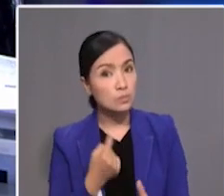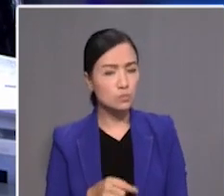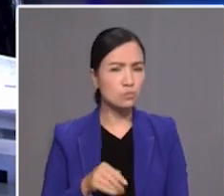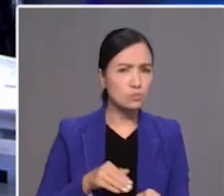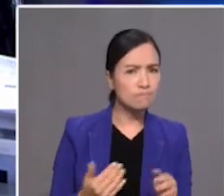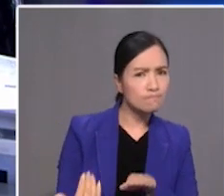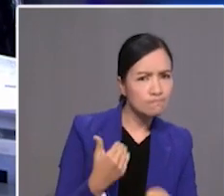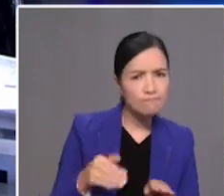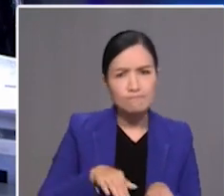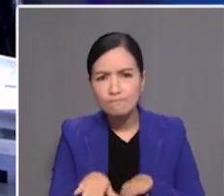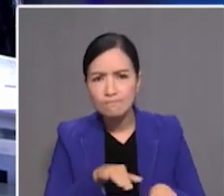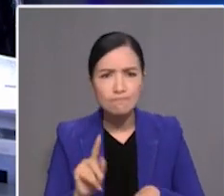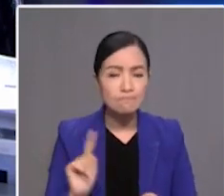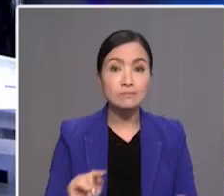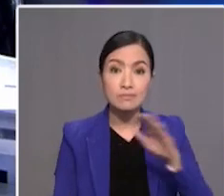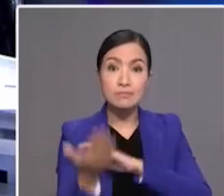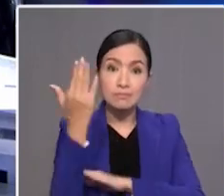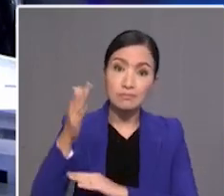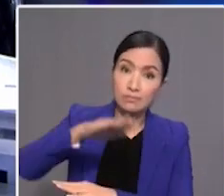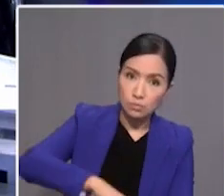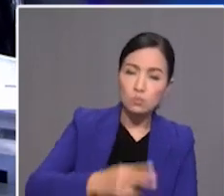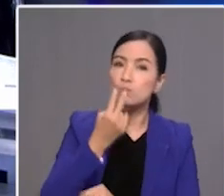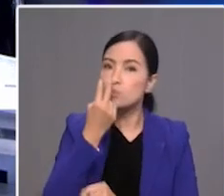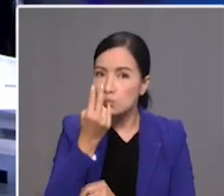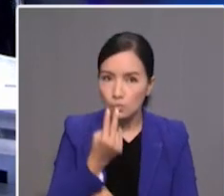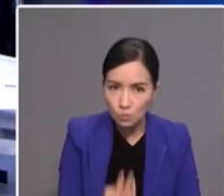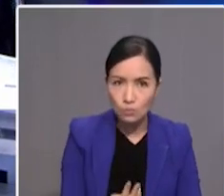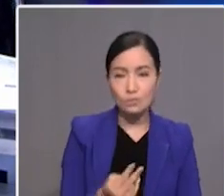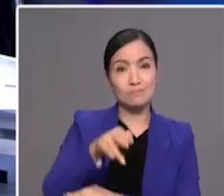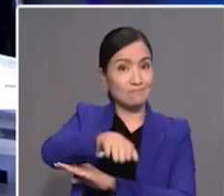ราจรเป็นยังไงบ้างโดยเฉพาะช่วงเวลาเร่งด่วนอย่างตอนเช้าแล้วก็ตอนเย็นด้วยนะคะ จับตาดูเย็นวันนี้อีกทีนึงนะครับ